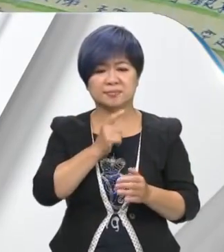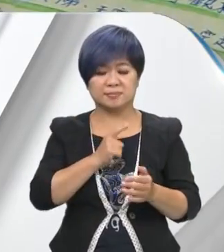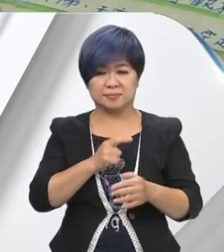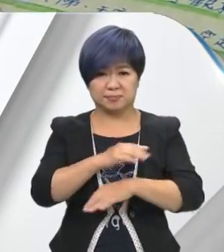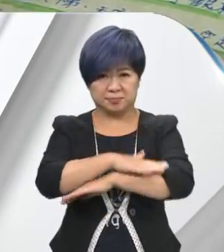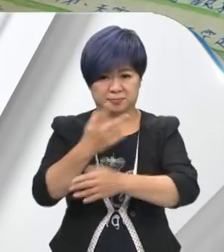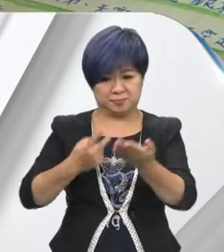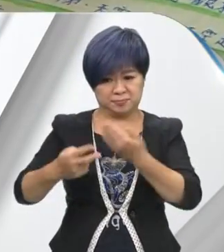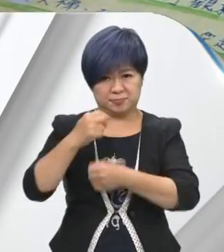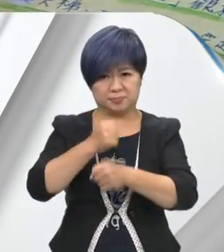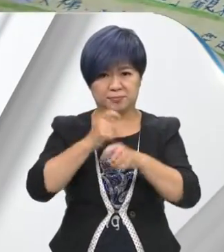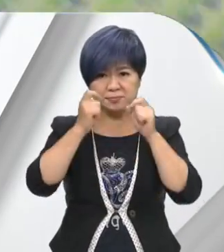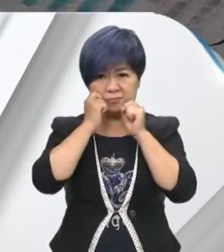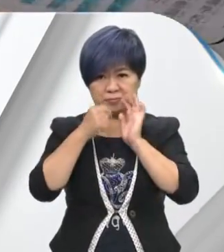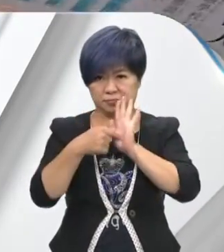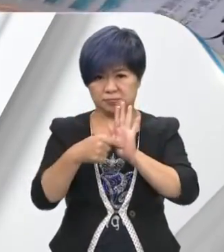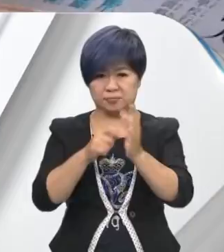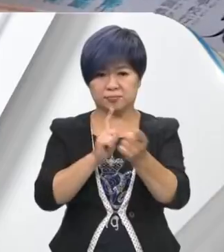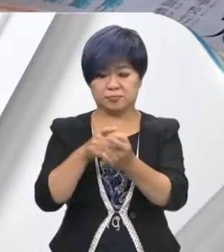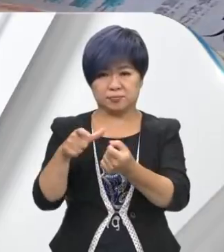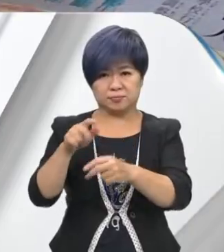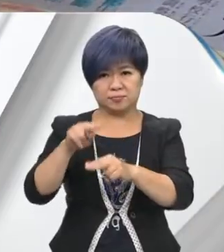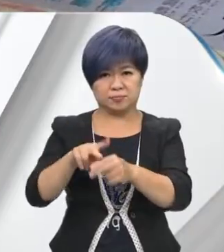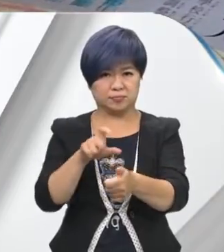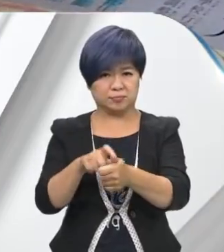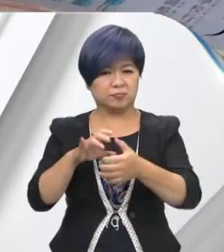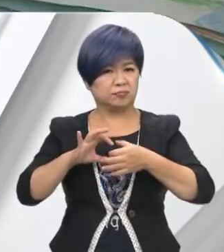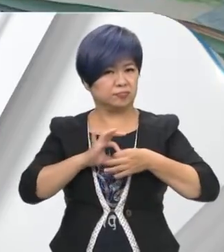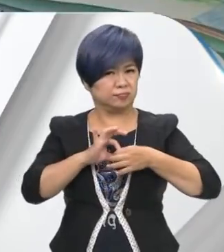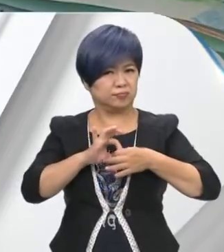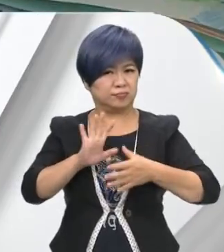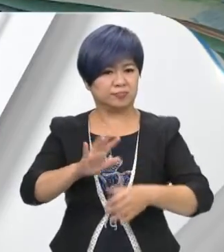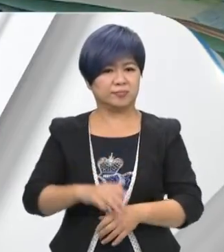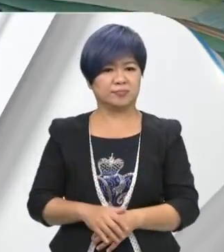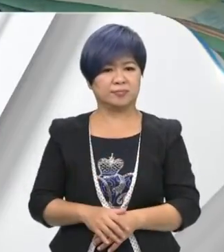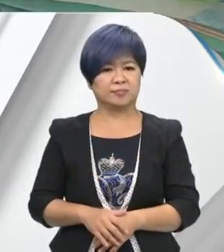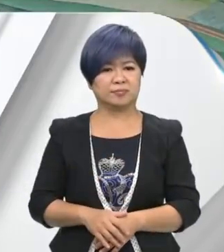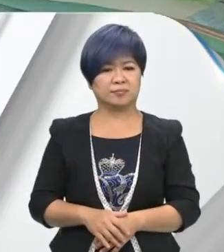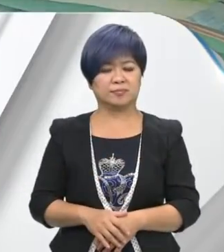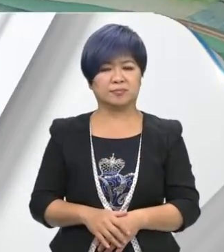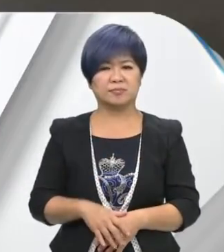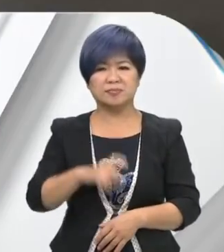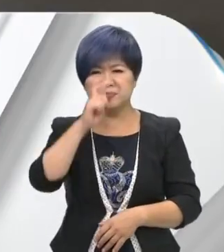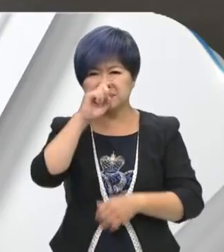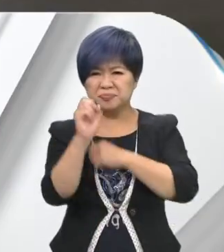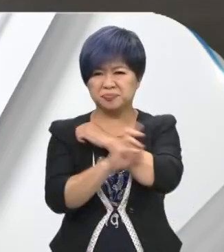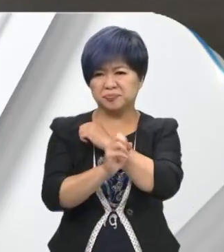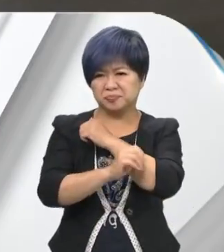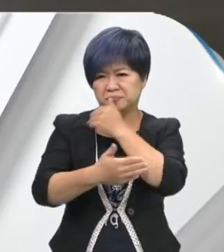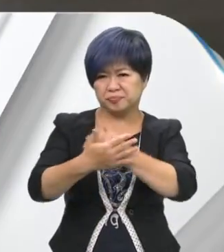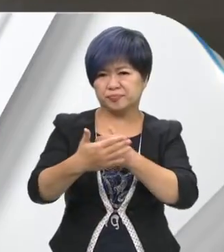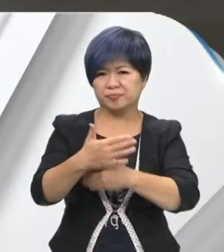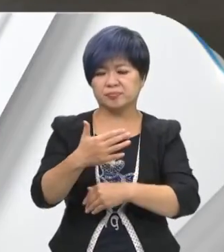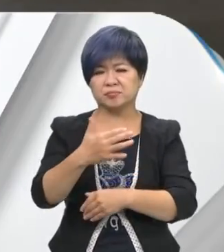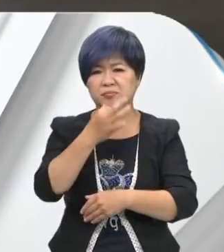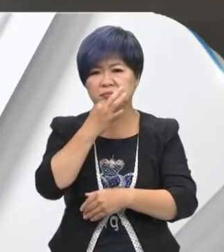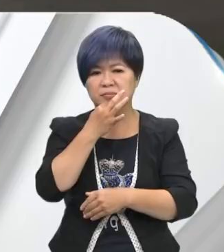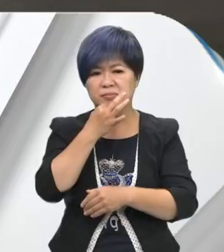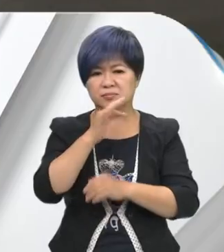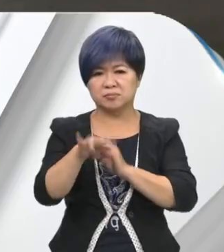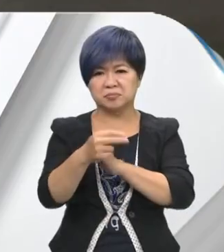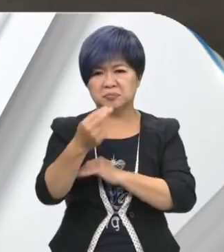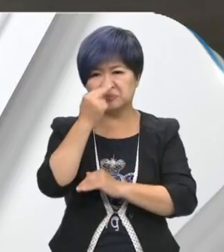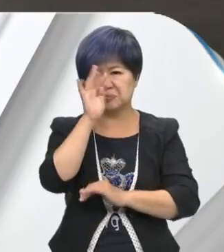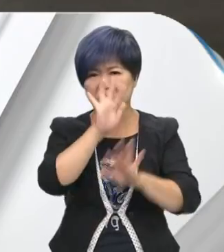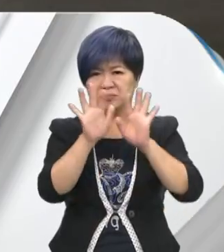品，已经表现出对于共享议题的关心。 不要多排放废气，不然会造成空污的影